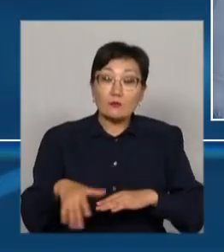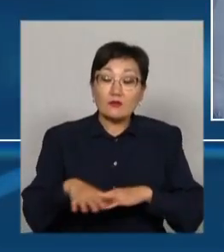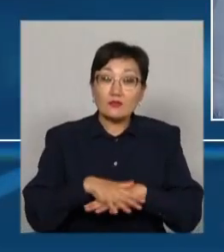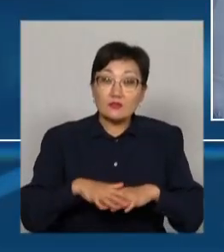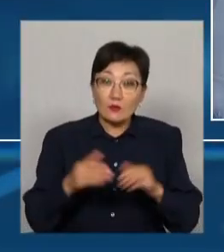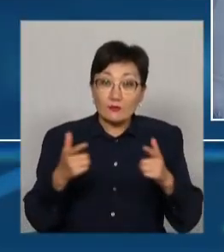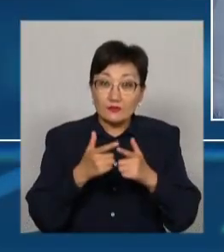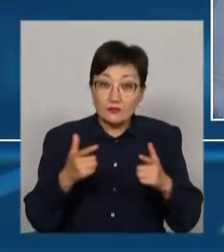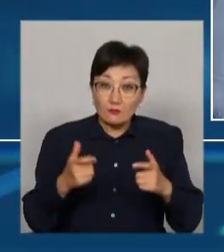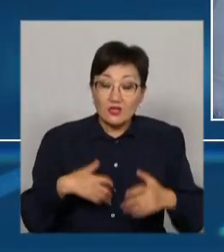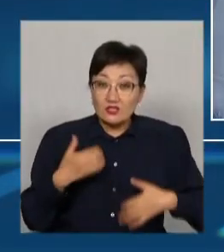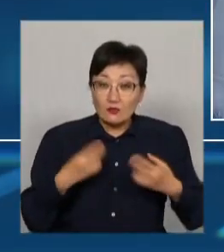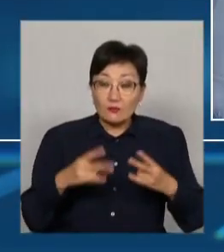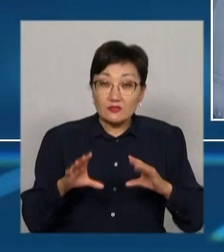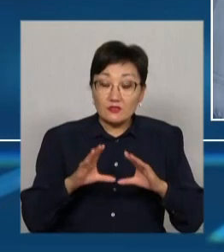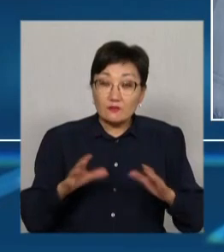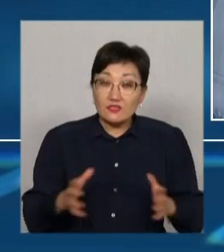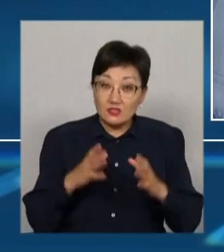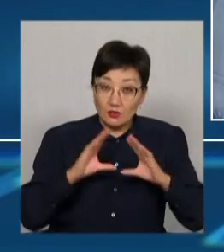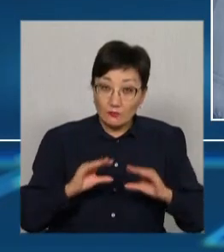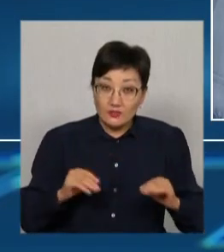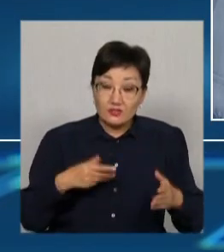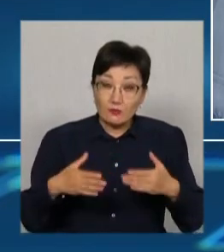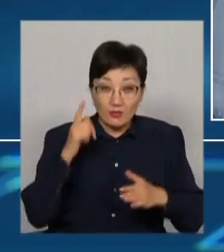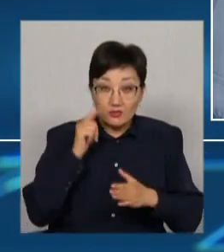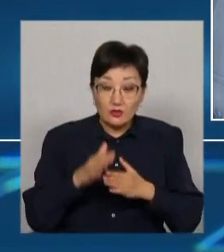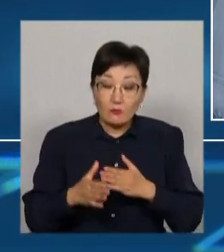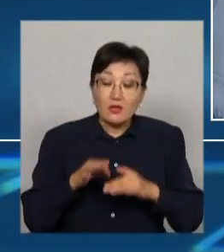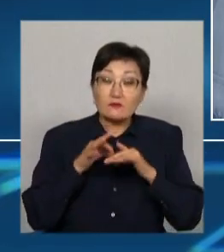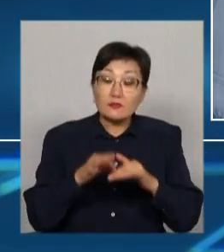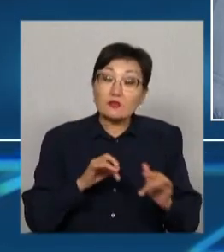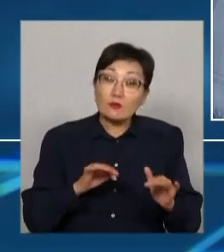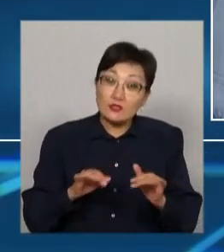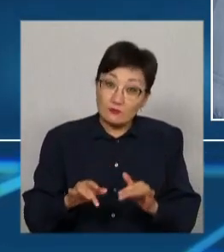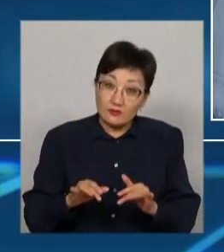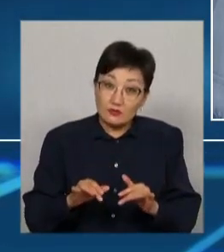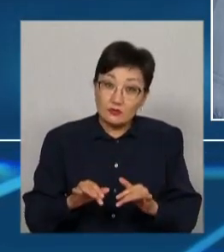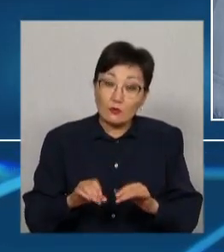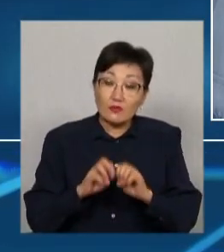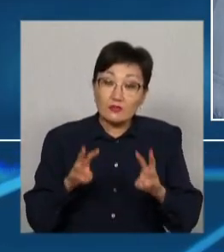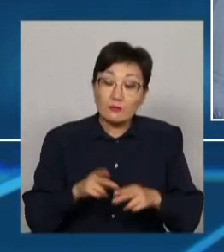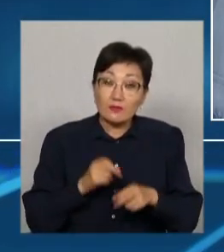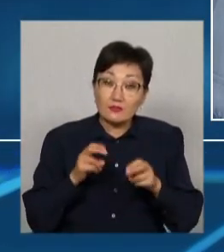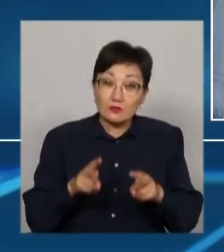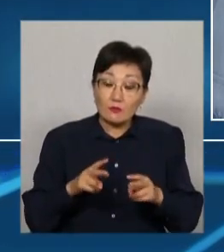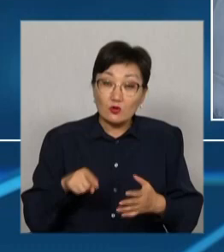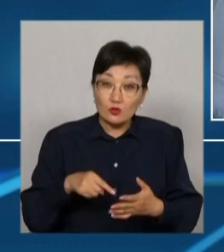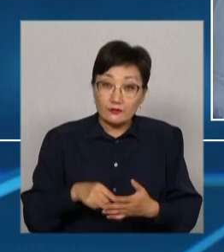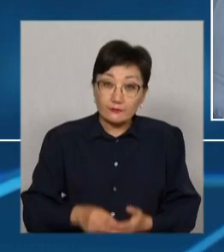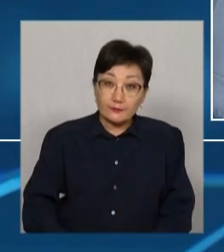не поддаваться панике, сохранить спокойствие и отнестись с пониманием к проводимым мероприятиям по обеспечению безопасности в городе.